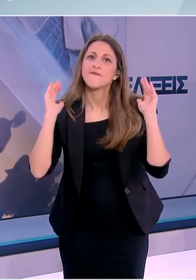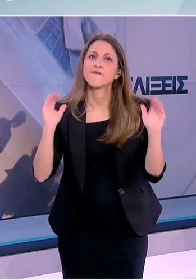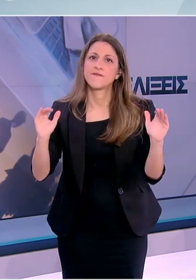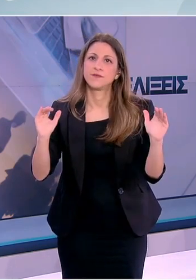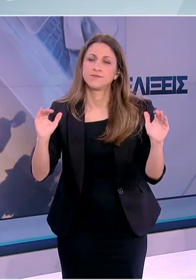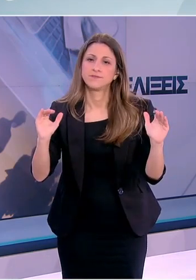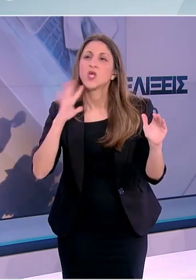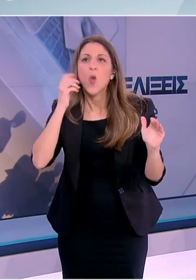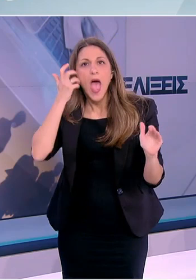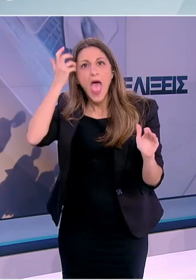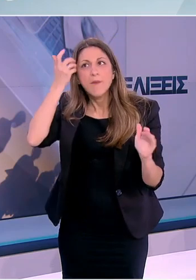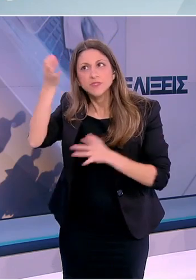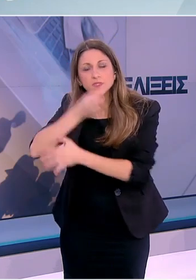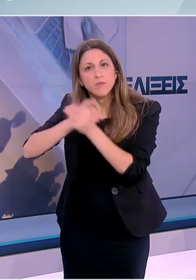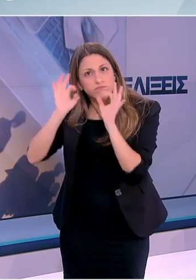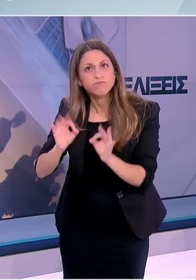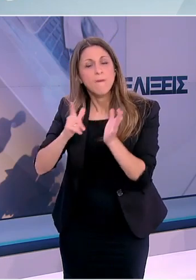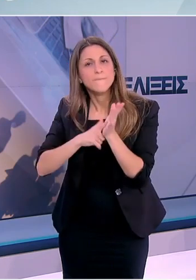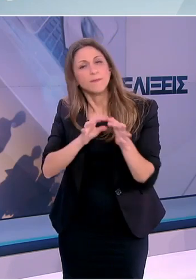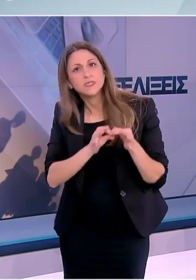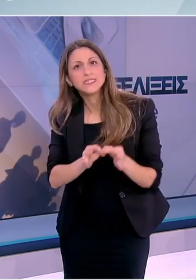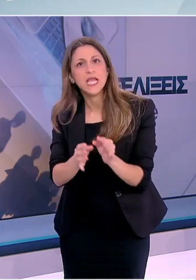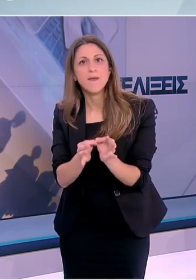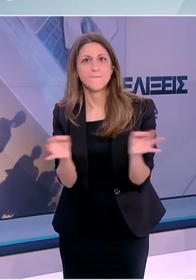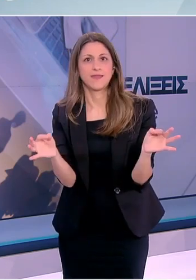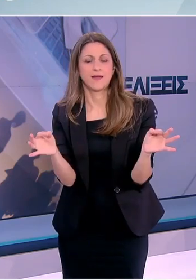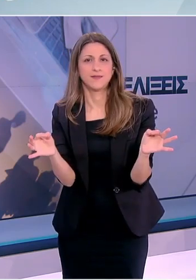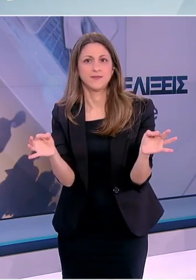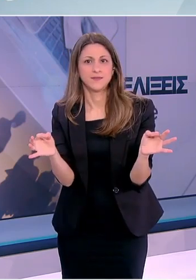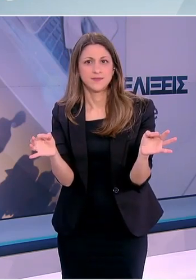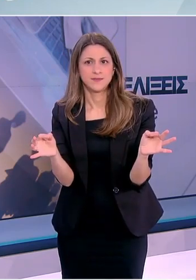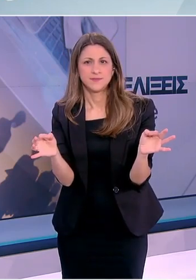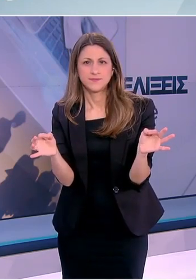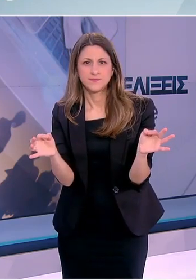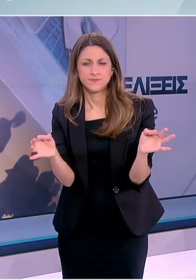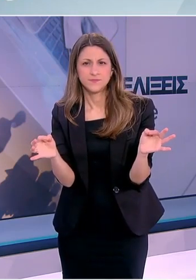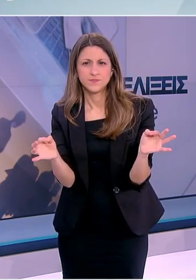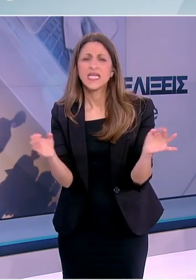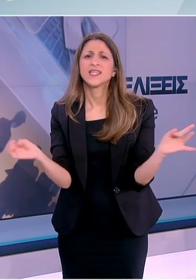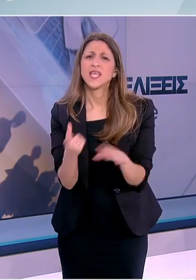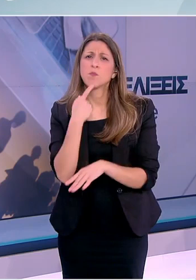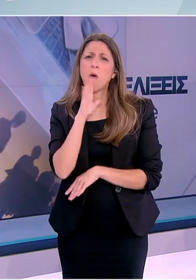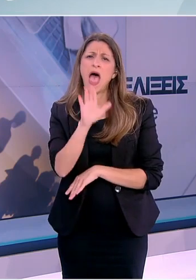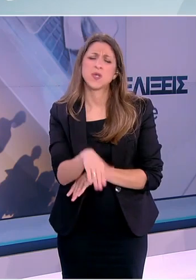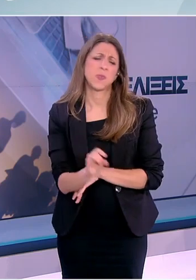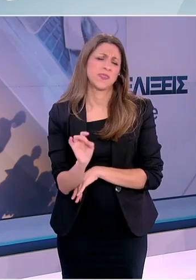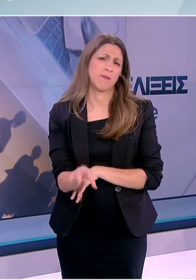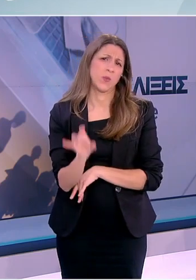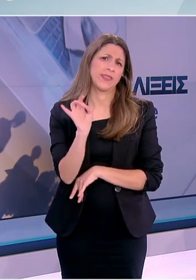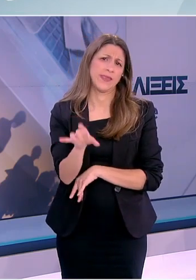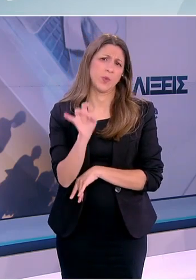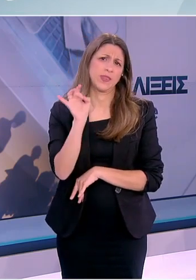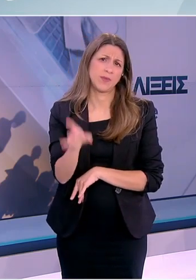οποία προβλέπει η επιστημονική κοινότητα. Η οποιαδήποτε λογική οχαδερφισμού που μας μπορεί